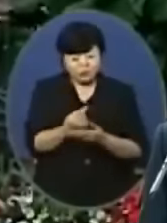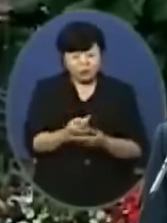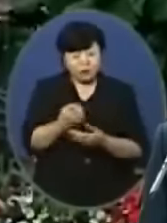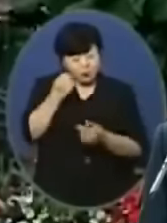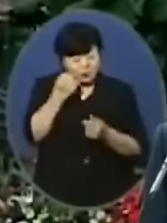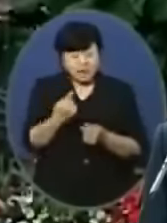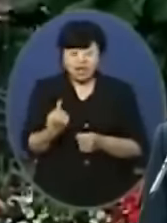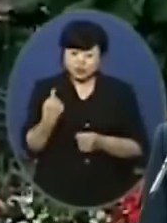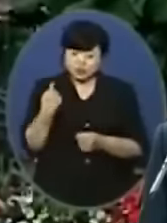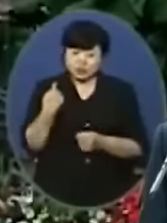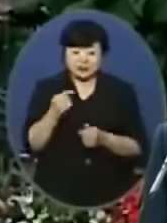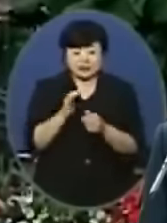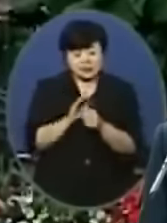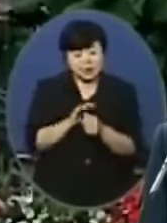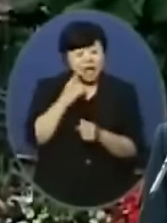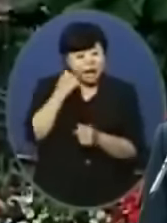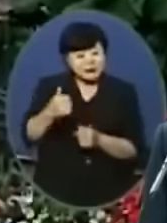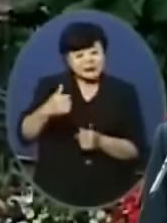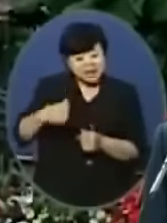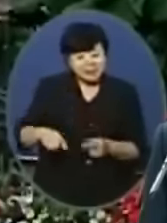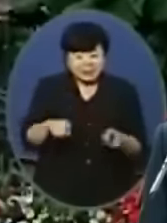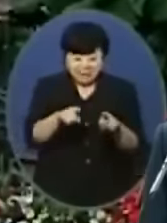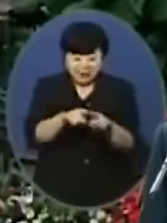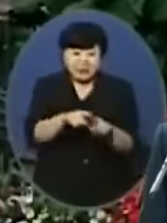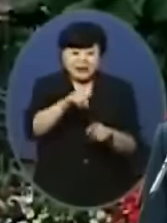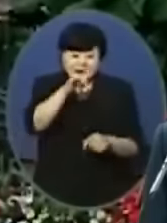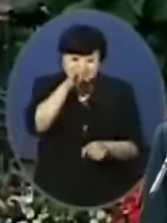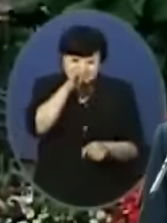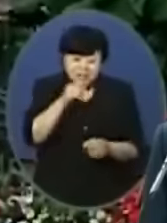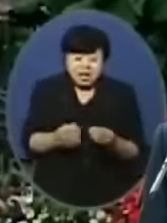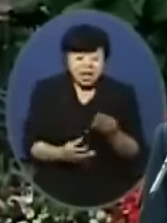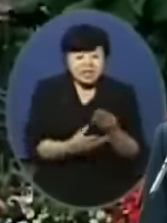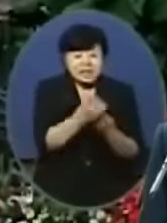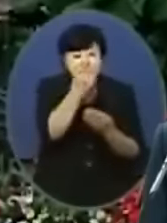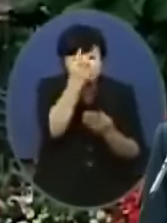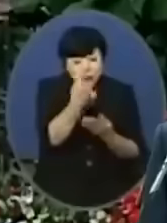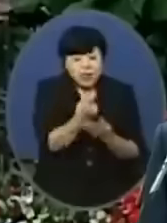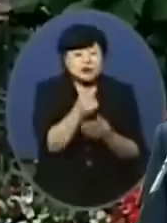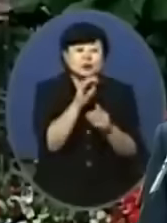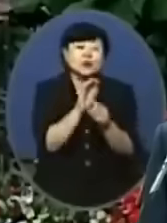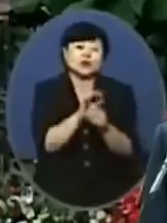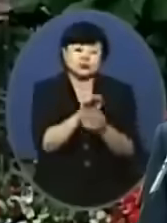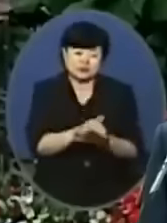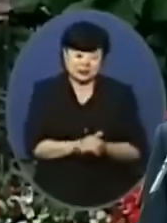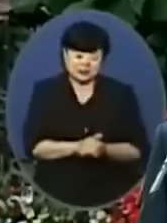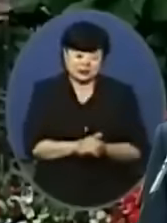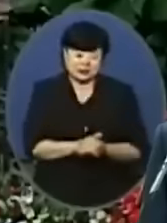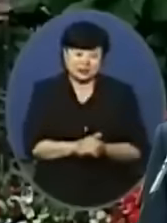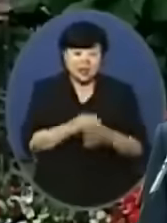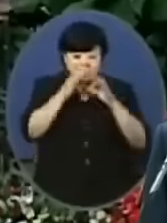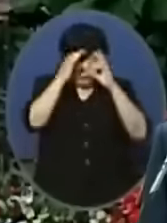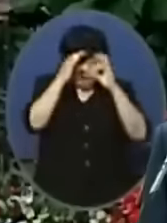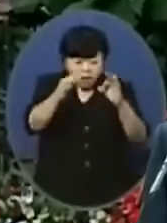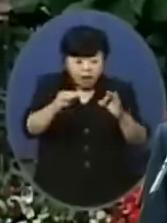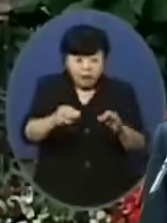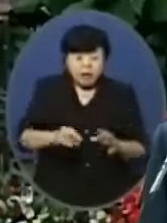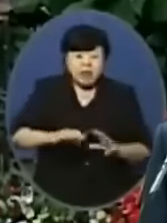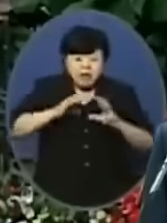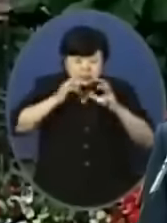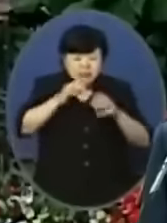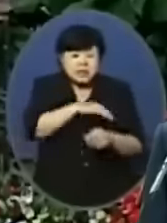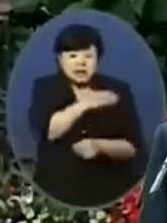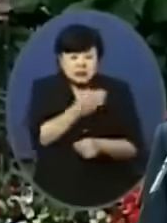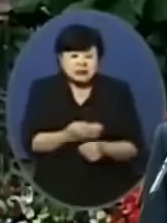보혜사 뒤를 아버지와 아들이 함께 삼위일체로 와서 우리를 도와주시는 것입니다. 여기 보십시오. 세상은